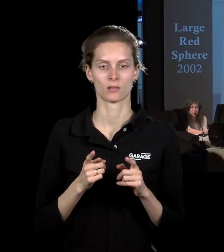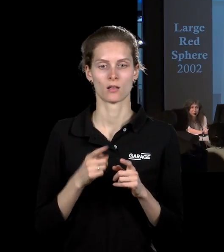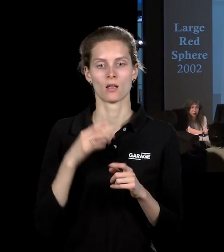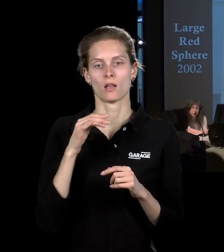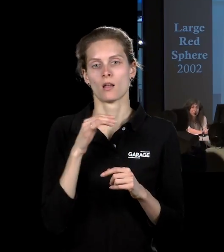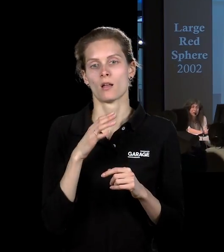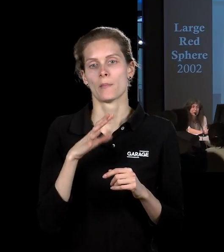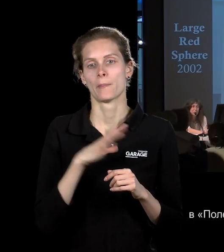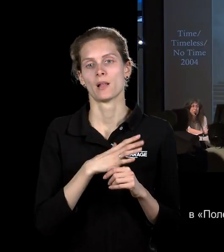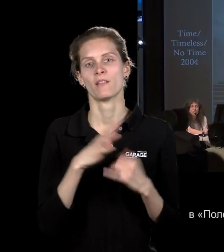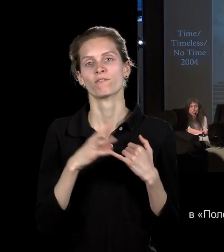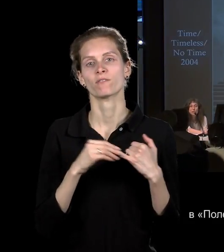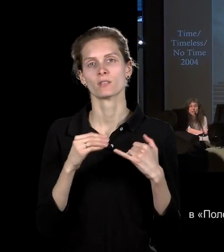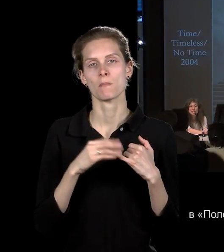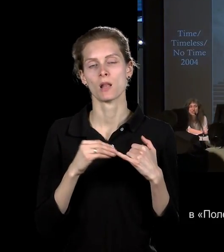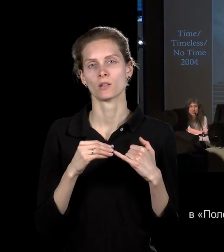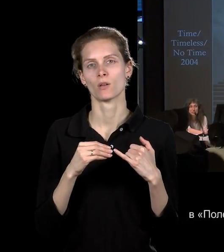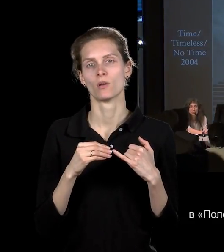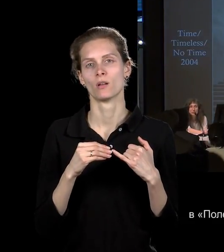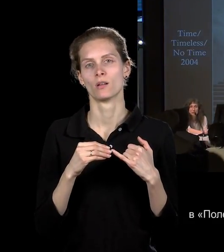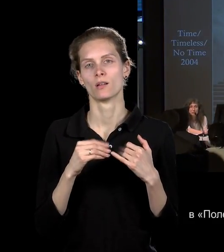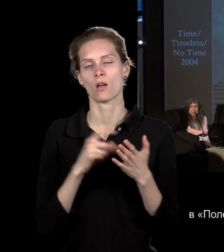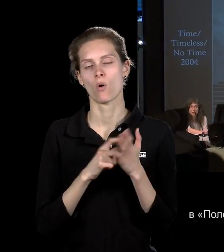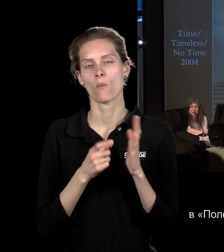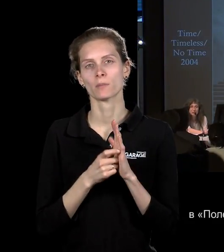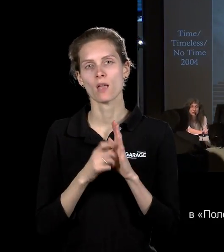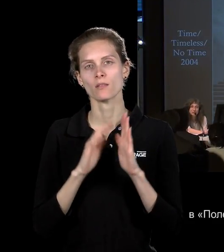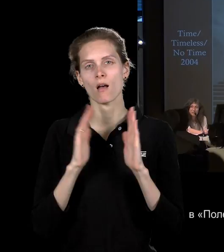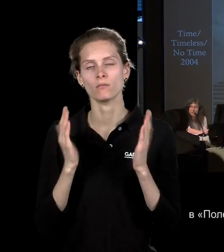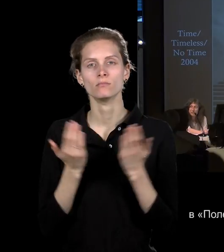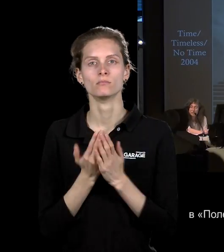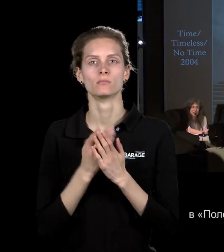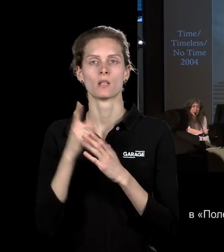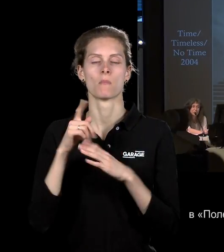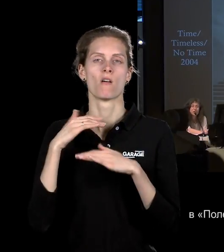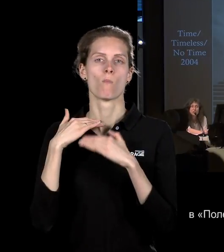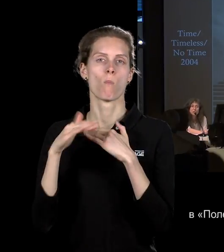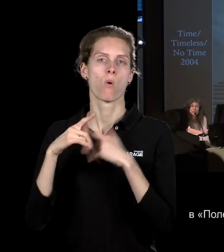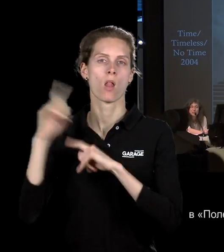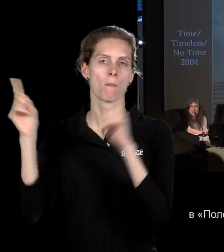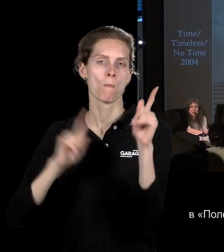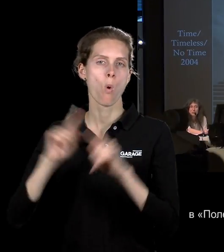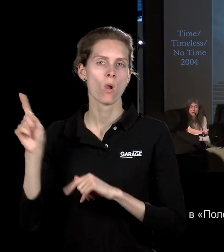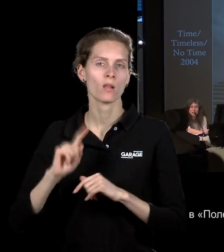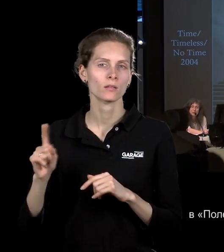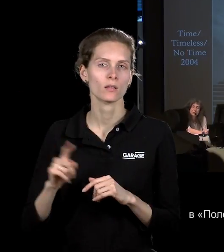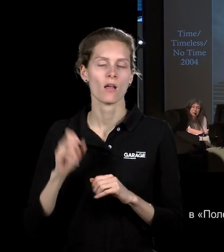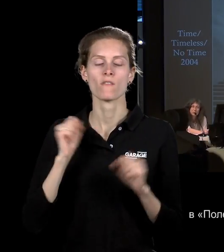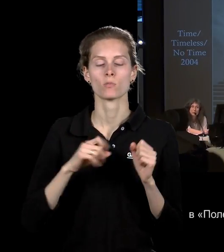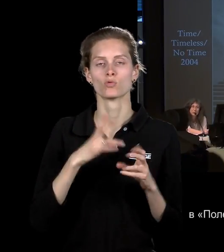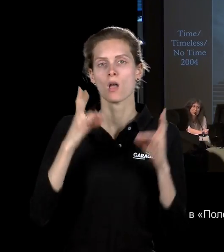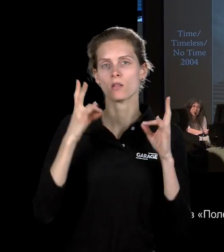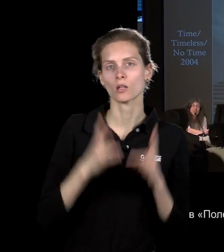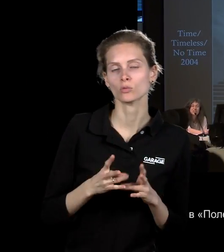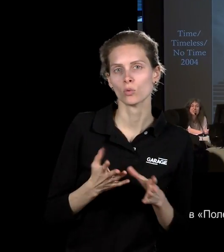земляных комнате, в поле молнии и так далее. Вот это самое непонятное ощущение, может быть, катастрофа, да, какой-то,